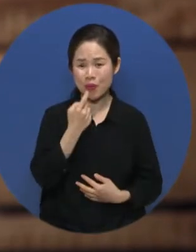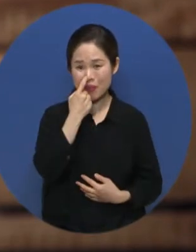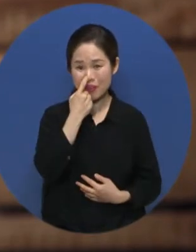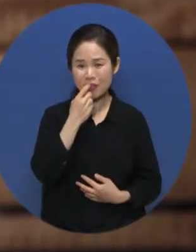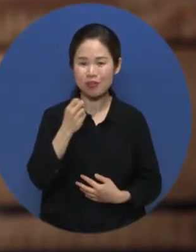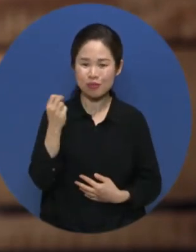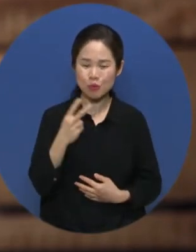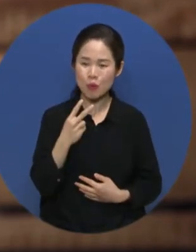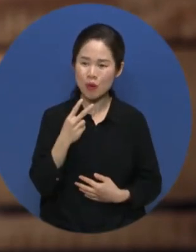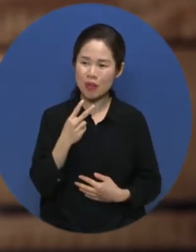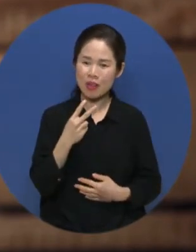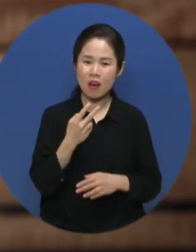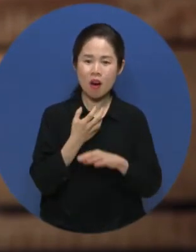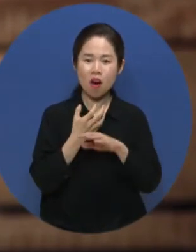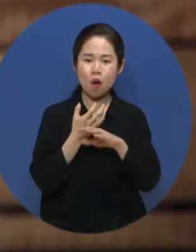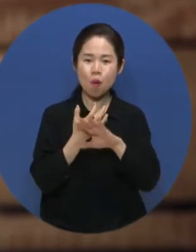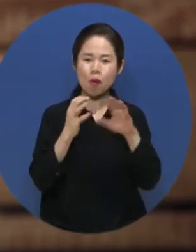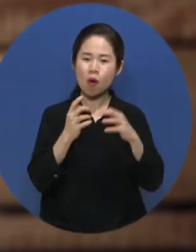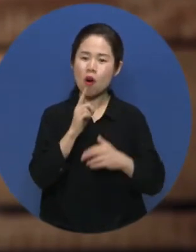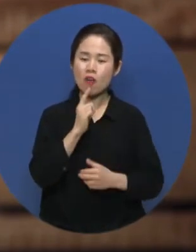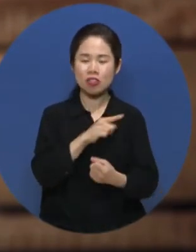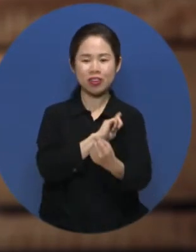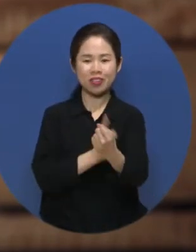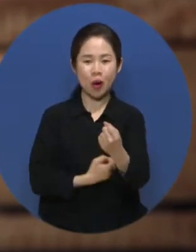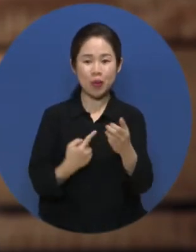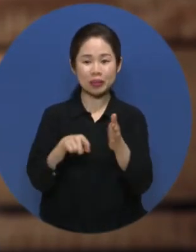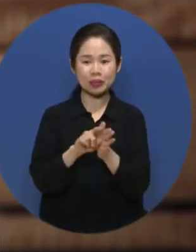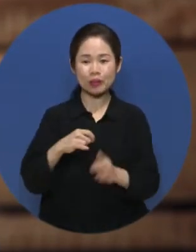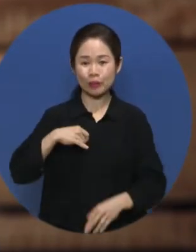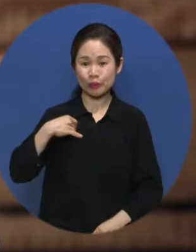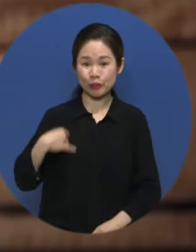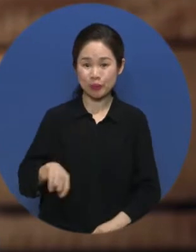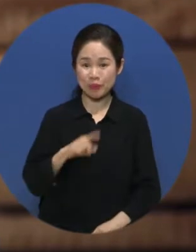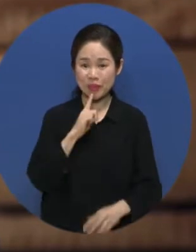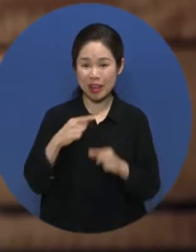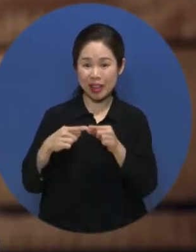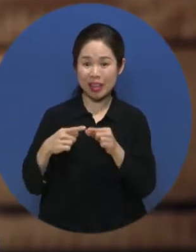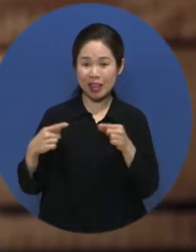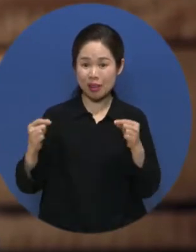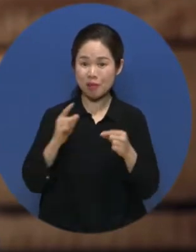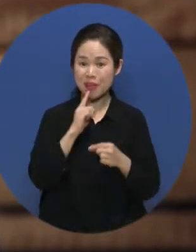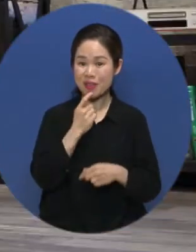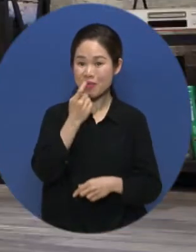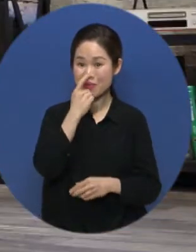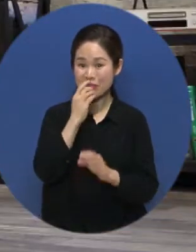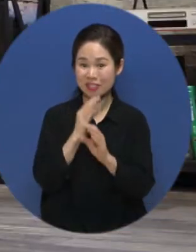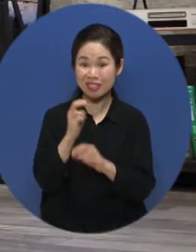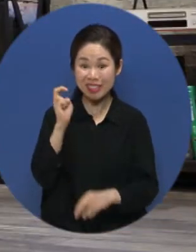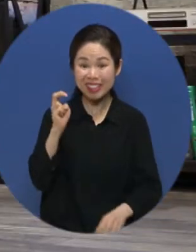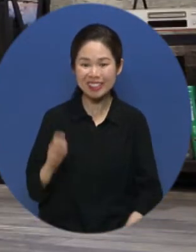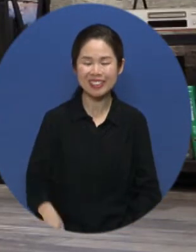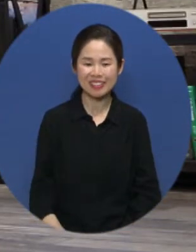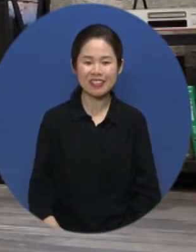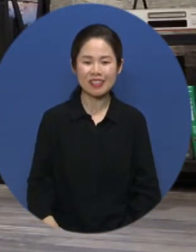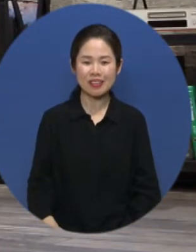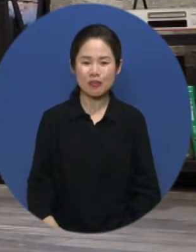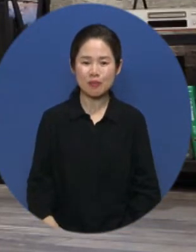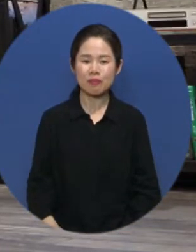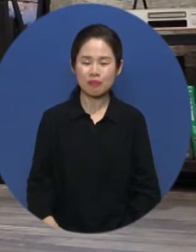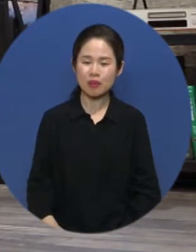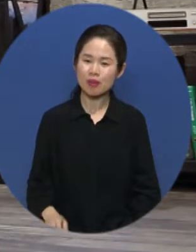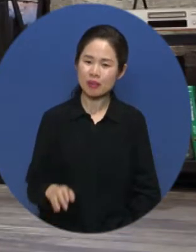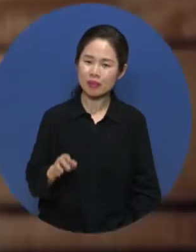더 그 언어적인 스킬을 많이 구사하려고 하면 중국어라던가 일본어라던가 이런 걸 배웁니다. 그래서 그런 것들을 충분히 하기